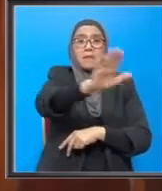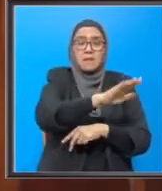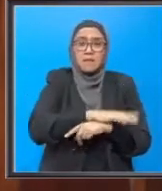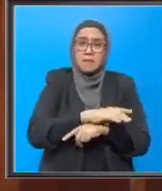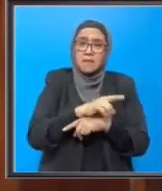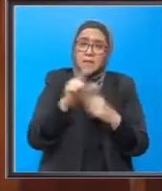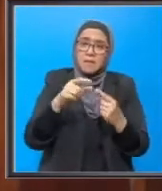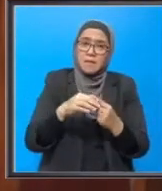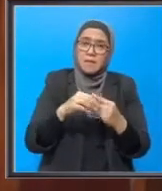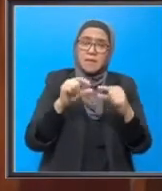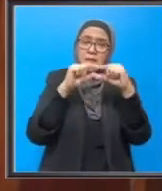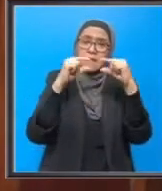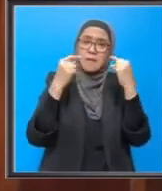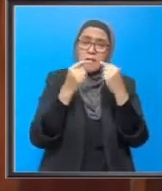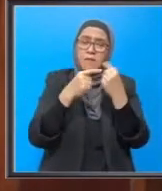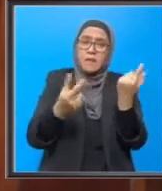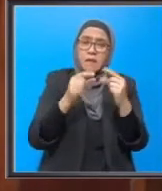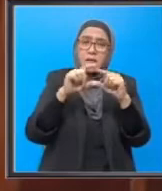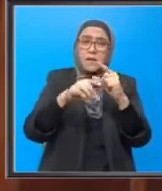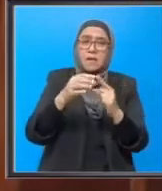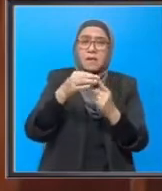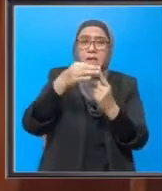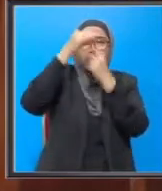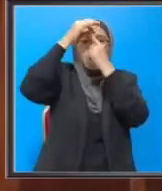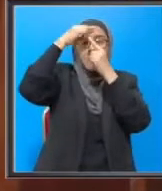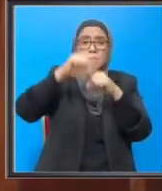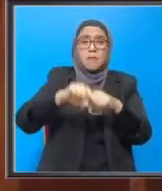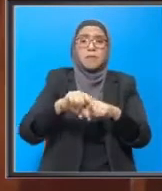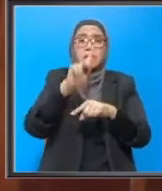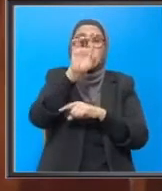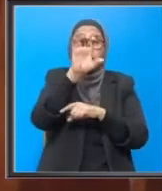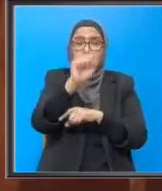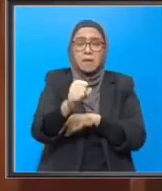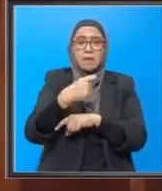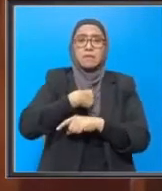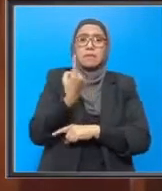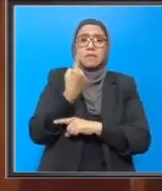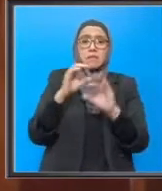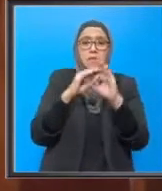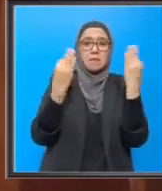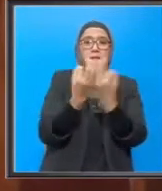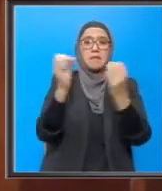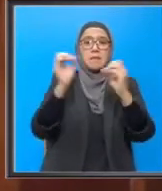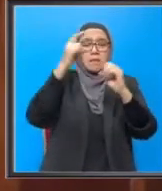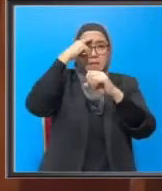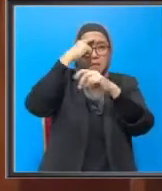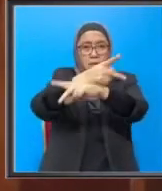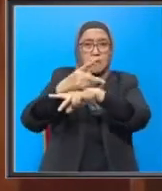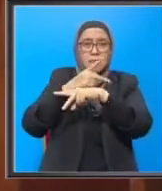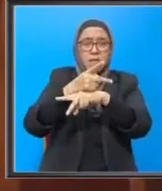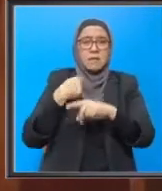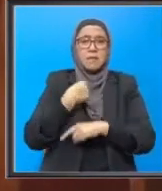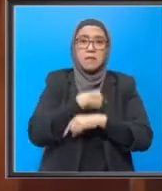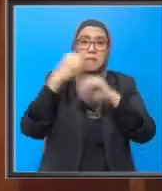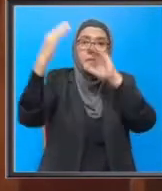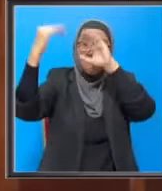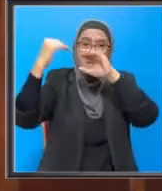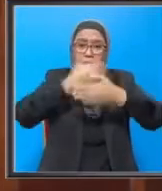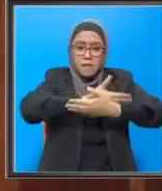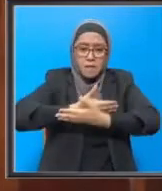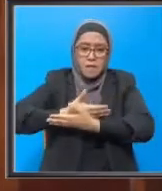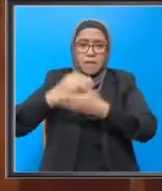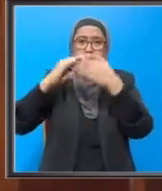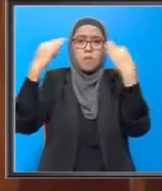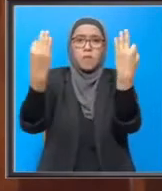dalam Kis golongan sebatang care yang tidak ada keluarga yang boleh memelihara mereka Jadi kita menggalakkan supaya ke anak-anak warga terdekat mengambil